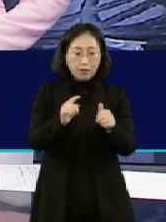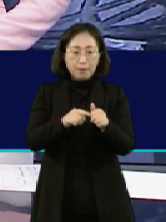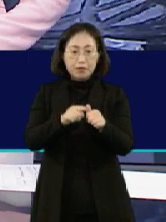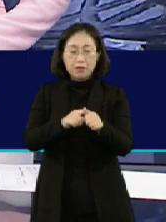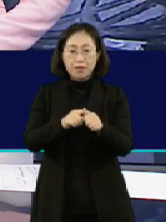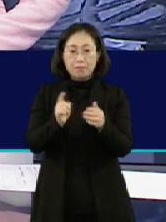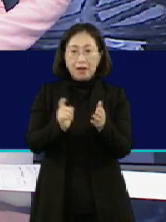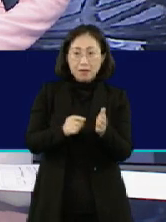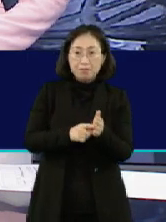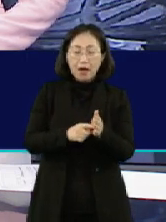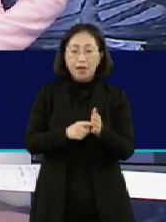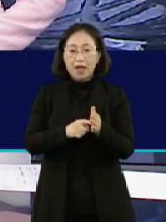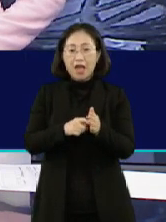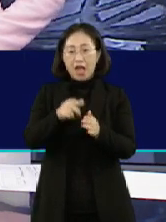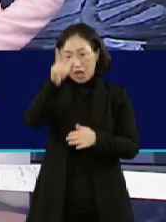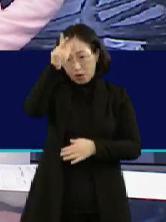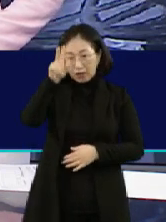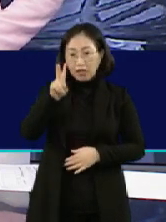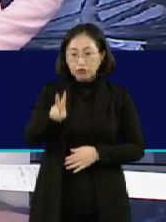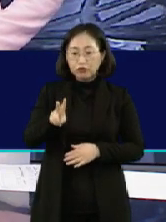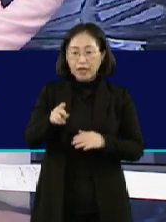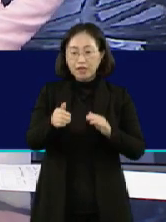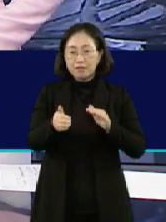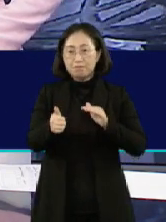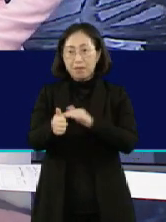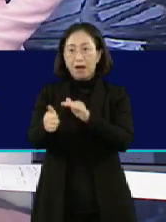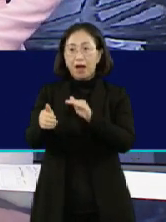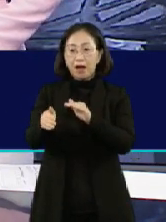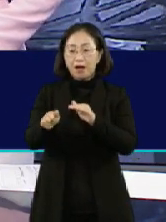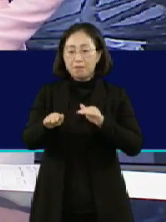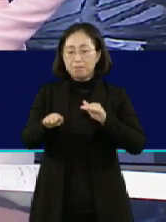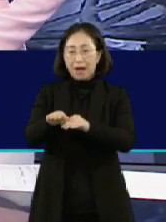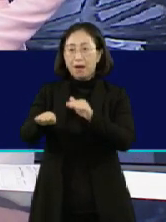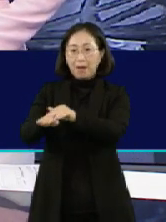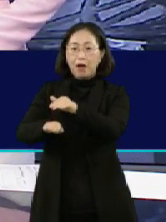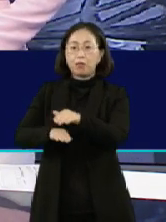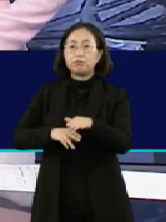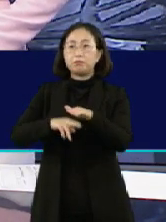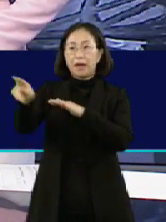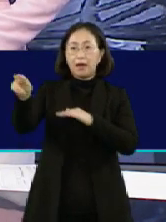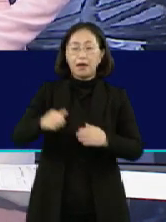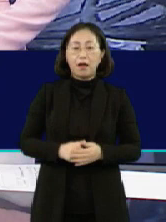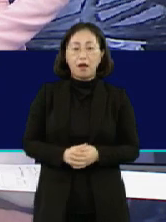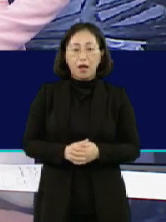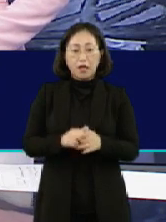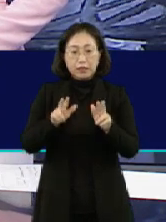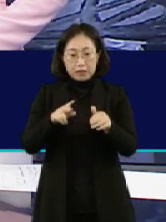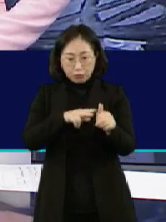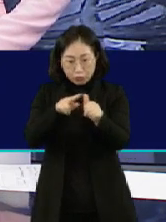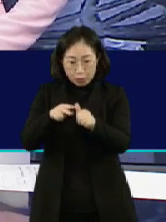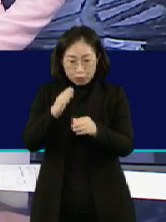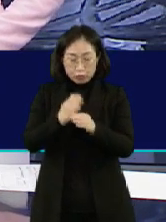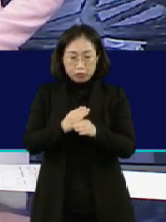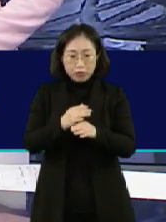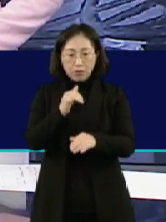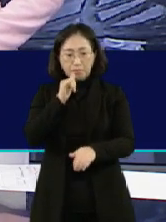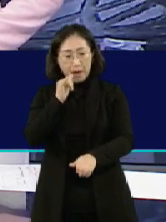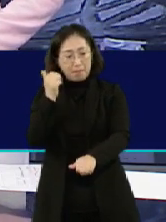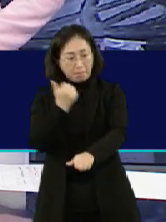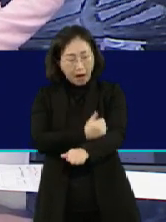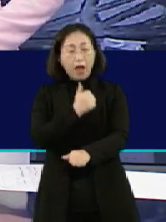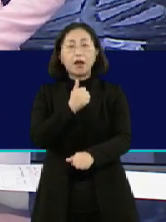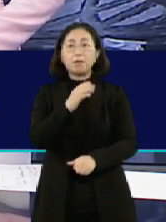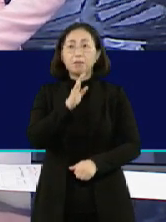차를 몰아 순찰차 2대를 들이받고 도주 였읍니다 현재 추적 중인데 마약 투약 을 했다면 또 다른 범죄